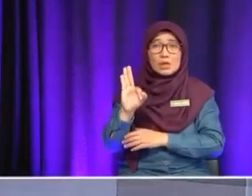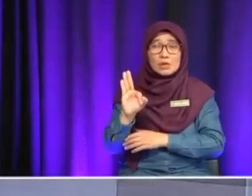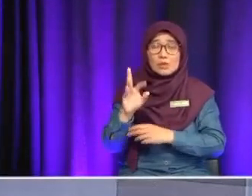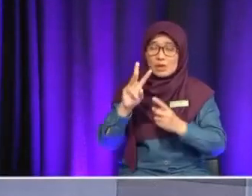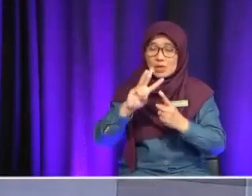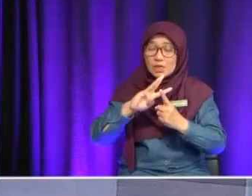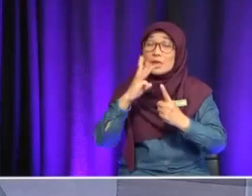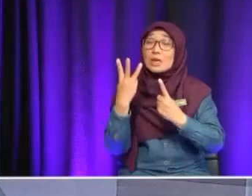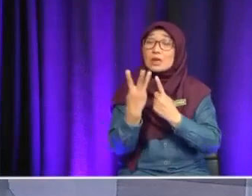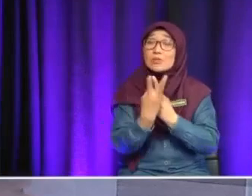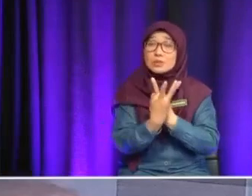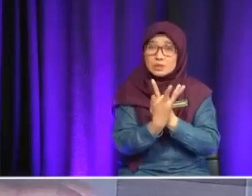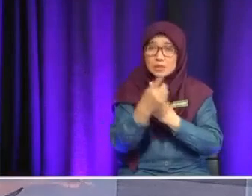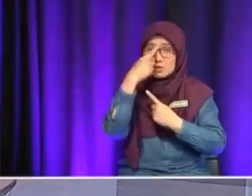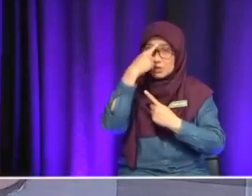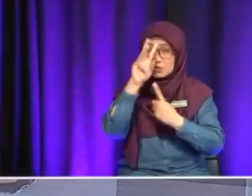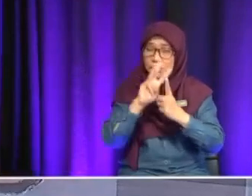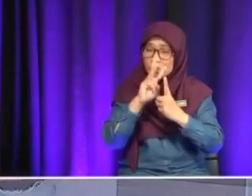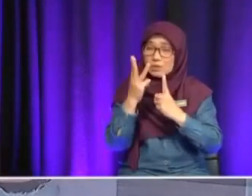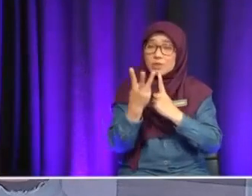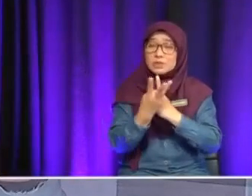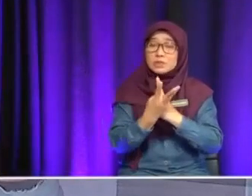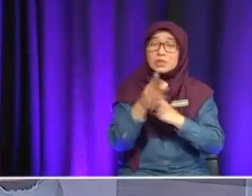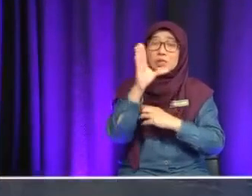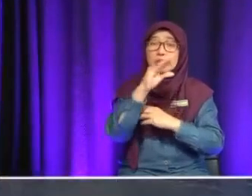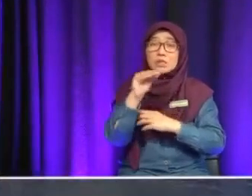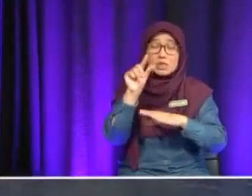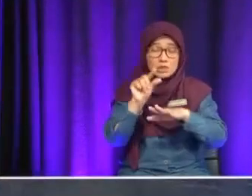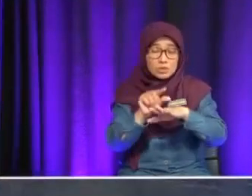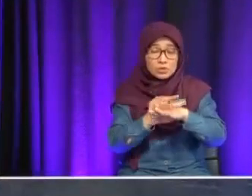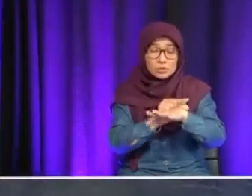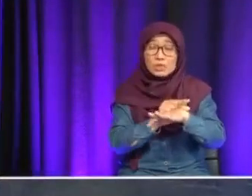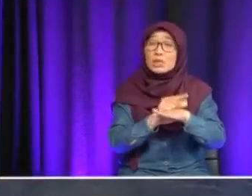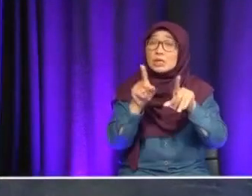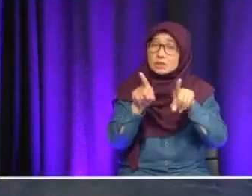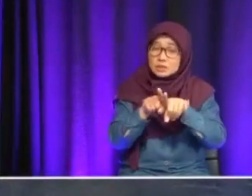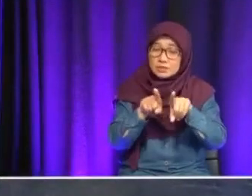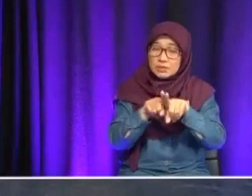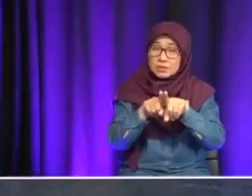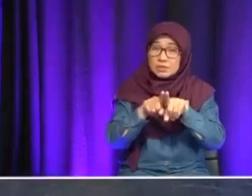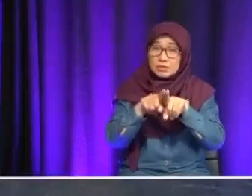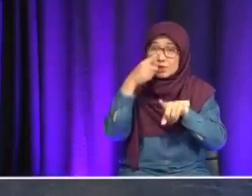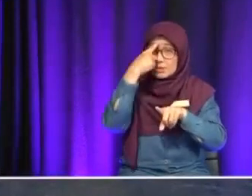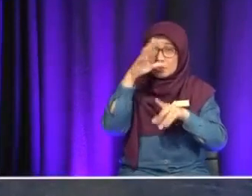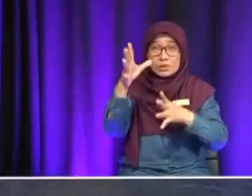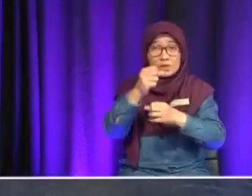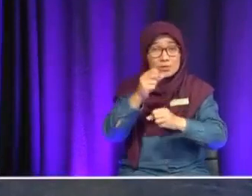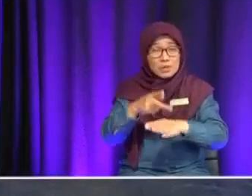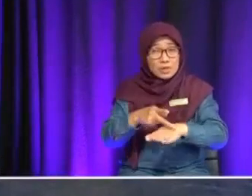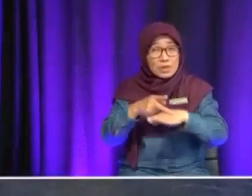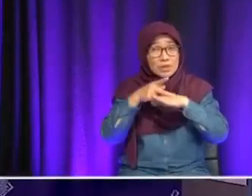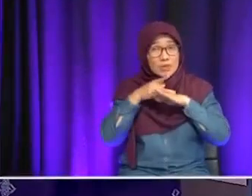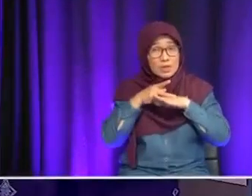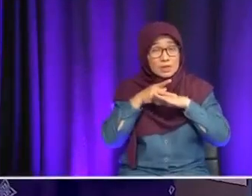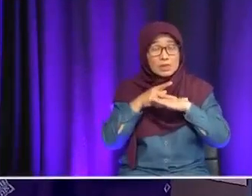Dan sudah tentulah fokusnya adalah untuk mendapat pahala yang berterusan. Dan yang